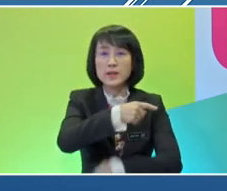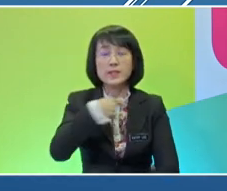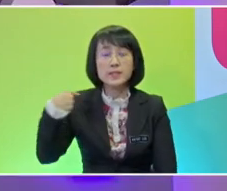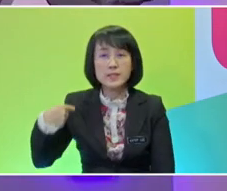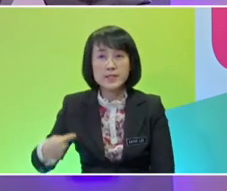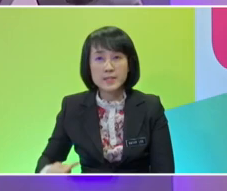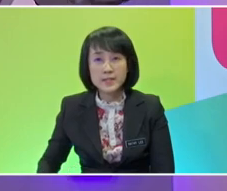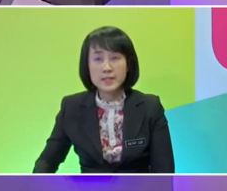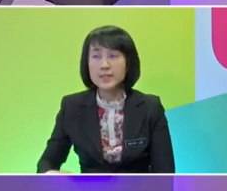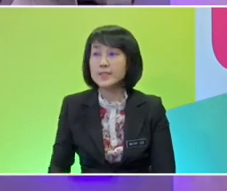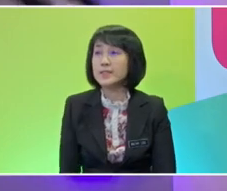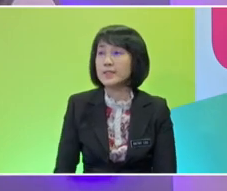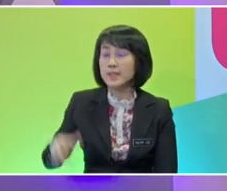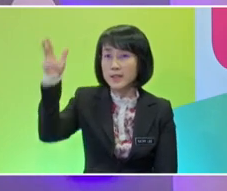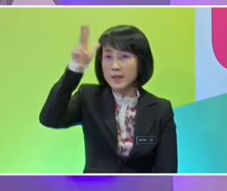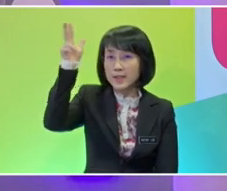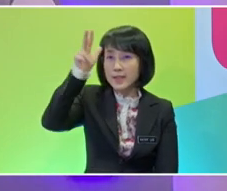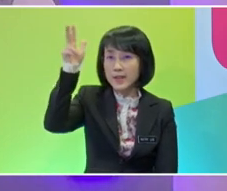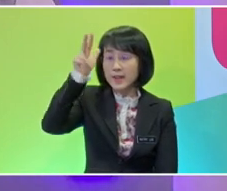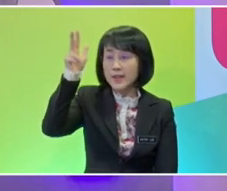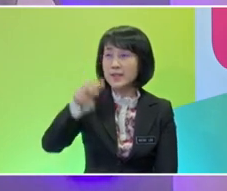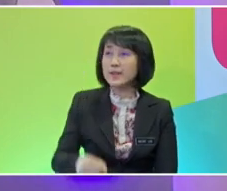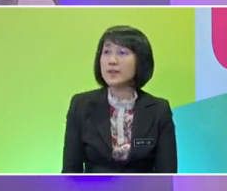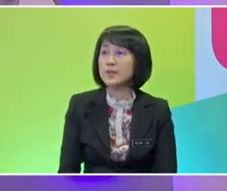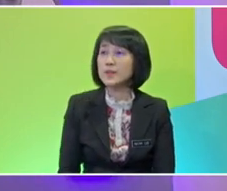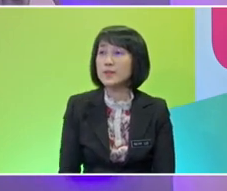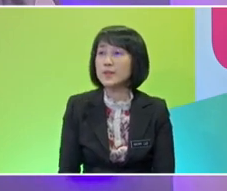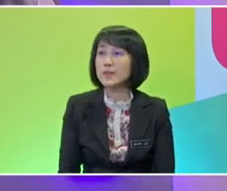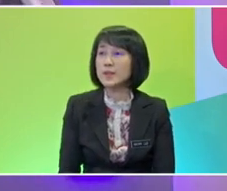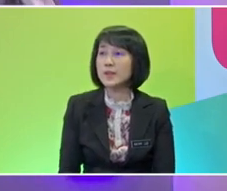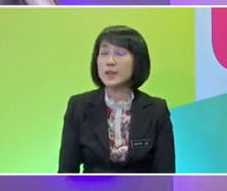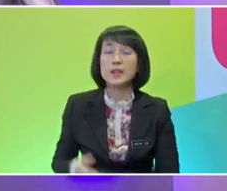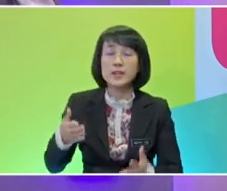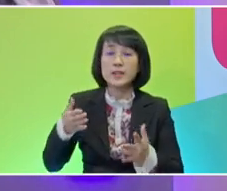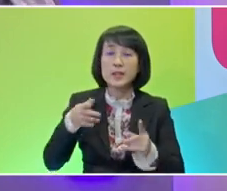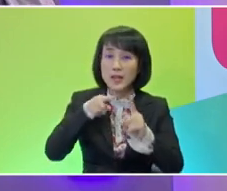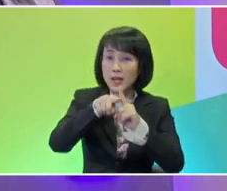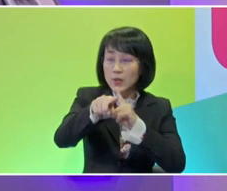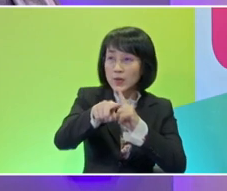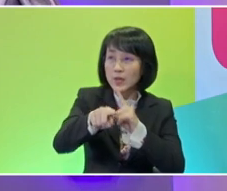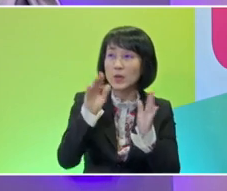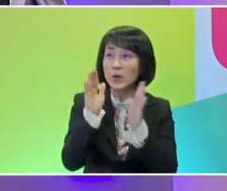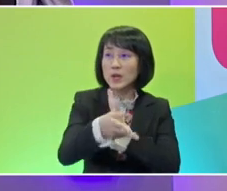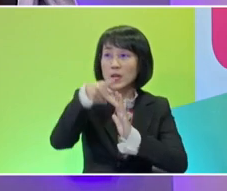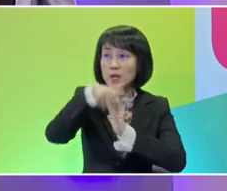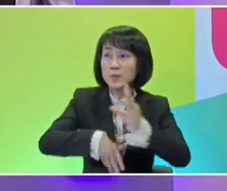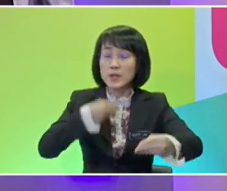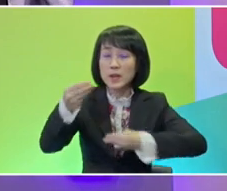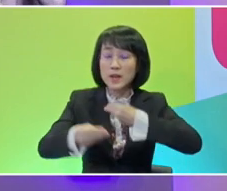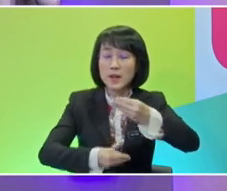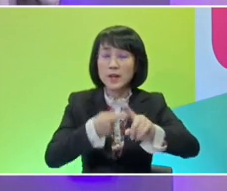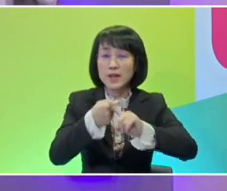saya cari umumnya kerajaan-kerajaan yang dilalui oleh pedagang-pedagang dari timur dan barat